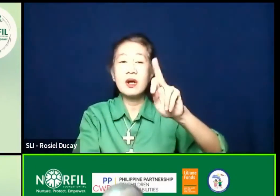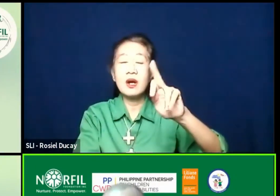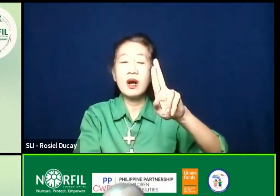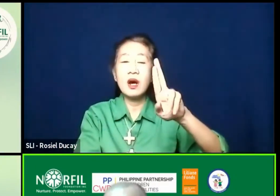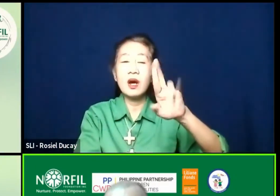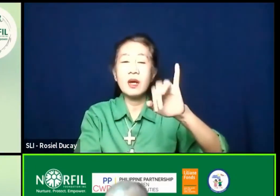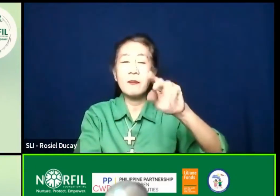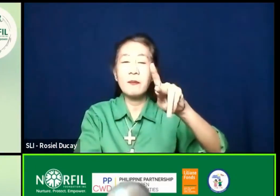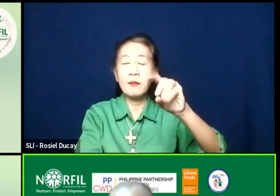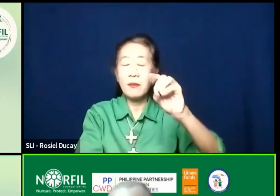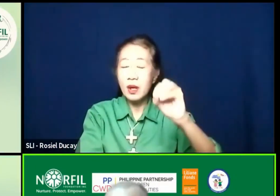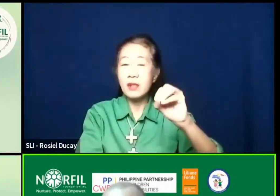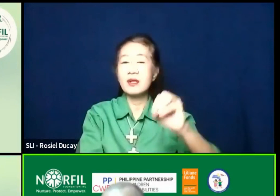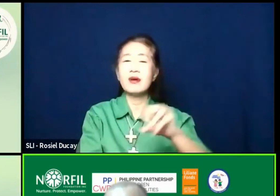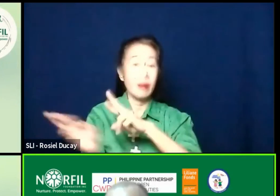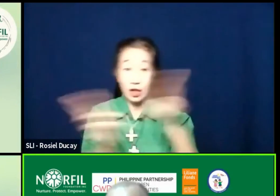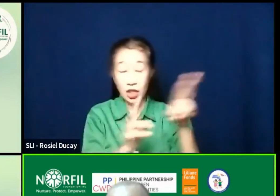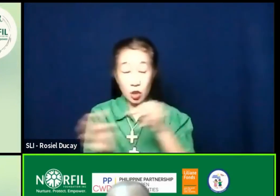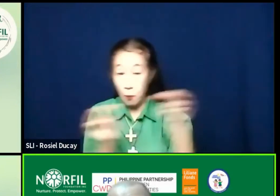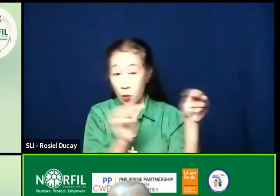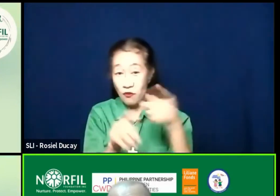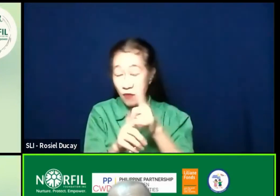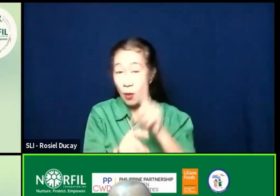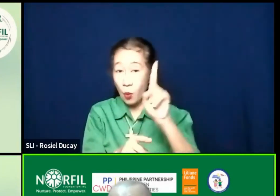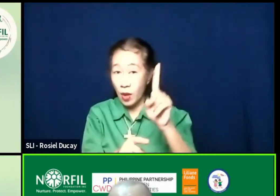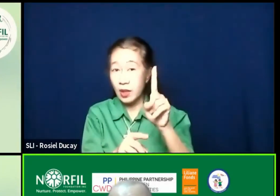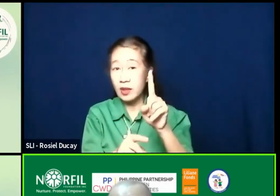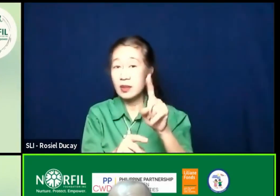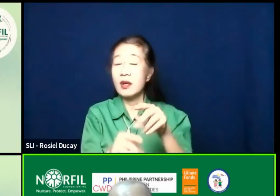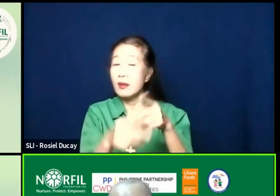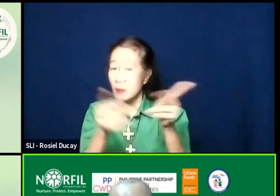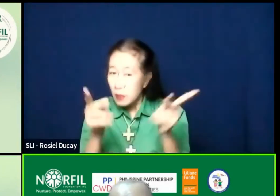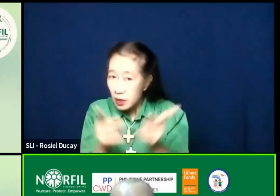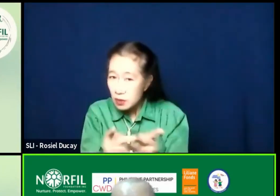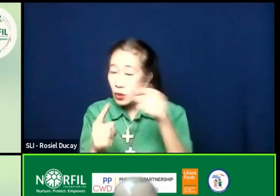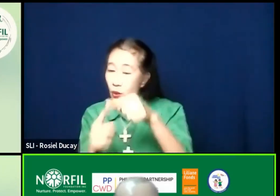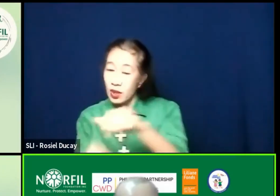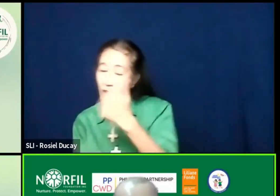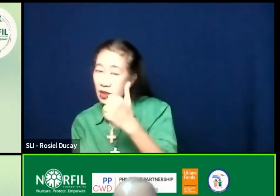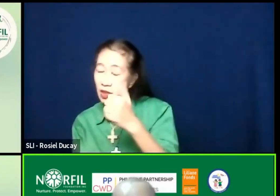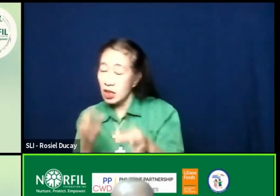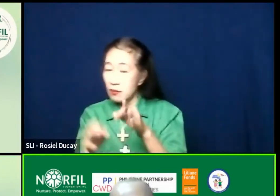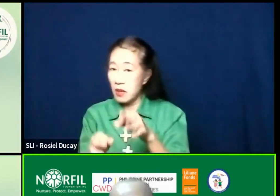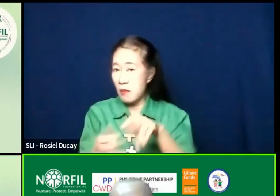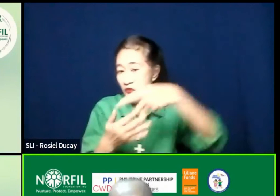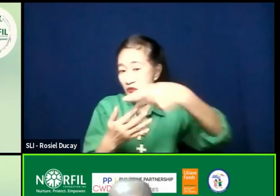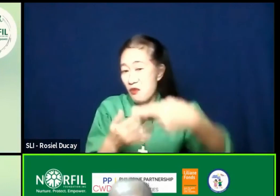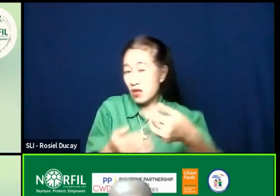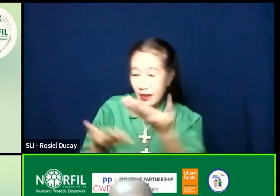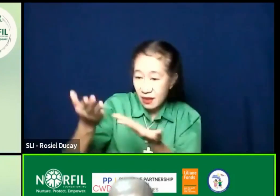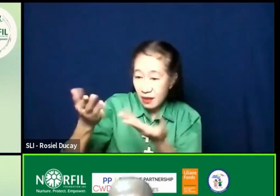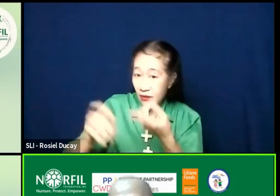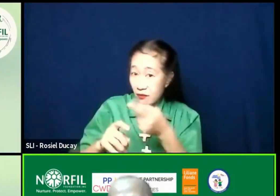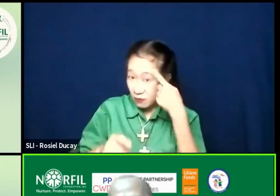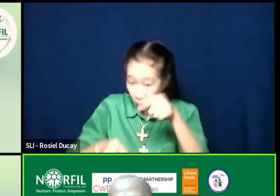move from one position to another in case na may babagsak sa'yo or may mahuhulog sa'yo.